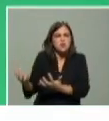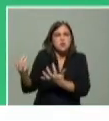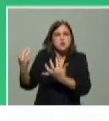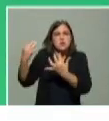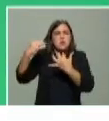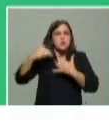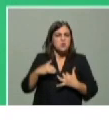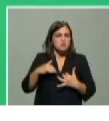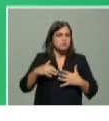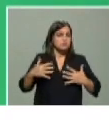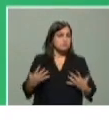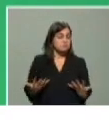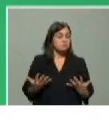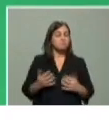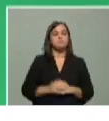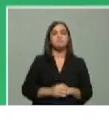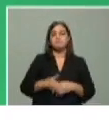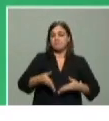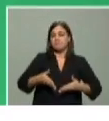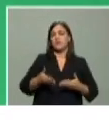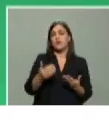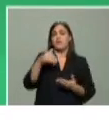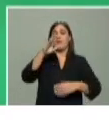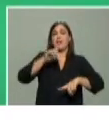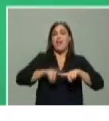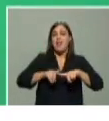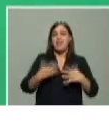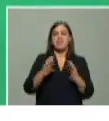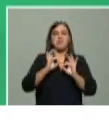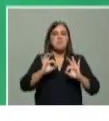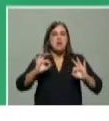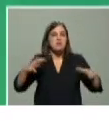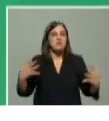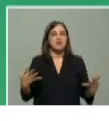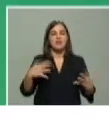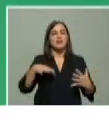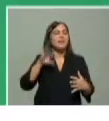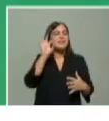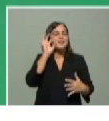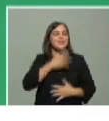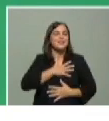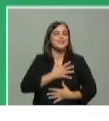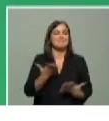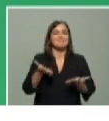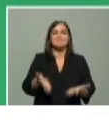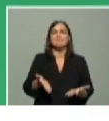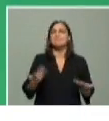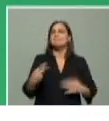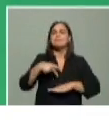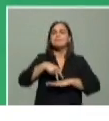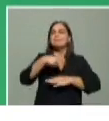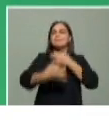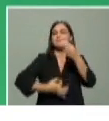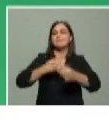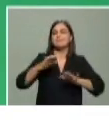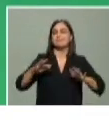πιο πολύ προς το αφήγημα του ΣΥΡΙΖΑ, για να το πω ευγενικά. Και όπως είναι. Βέβαια, ο ίδιος υποστηρίζει ότι λέει την αλήθεια. Και του